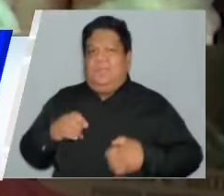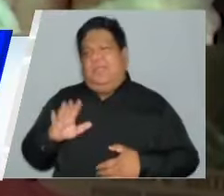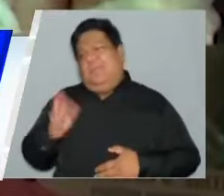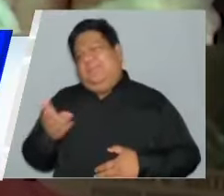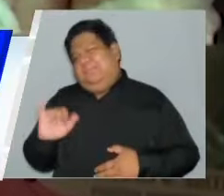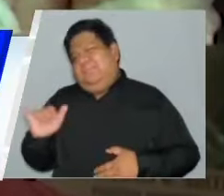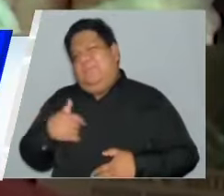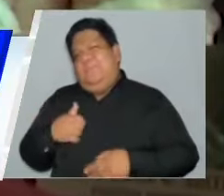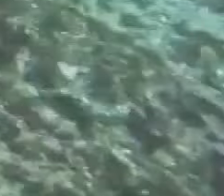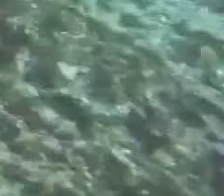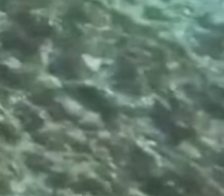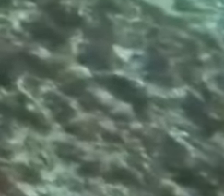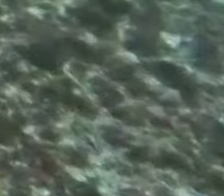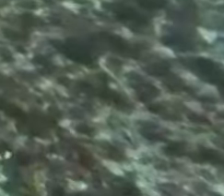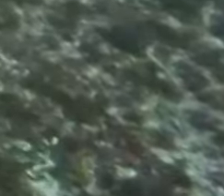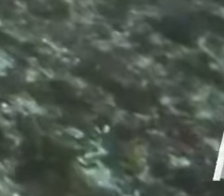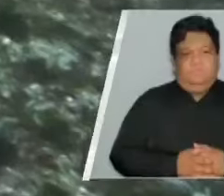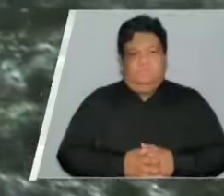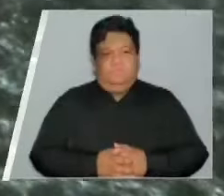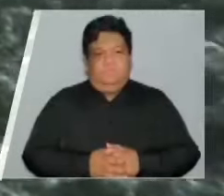falsetto.